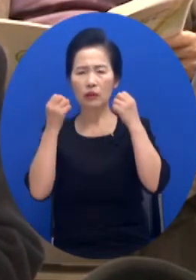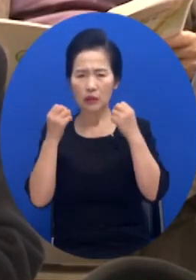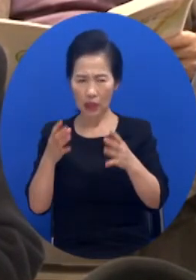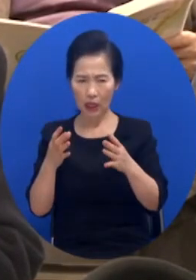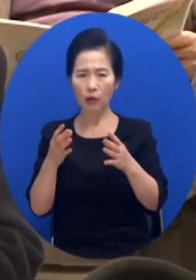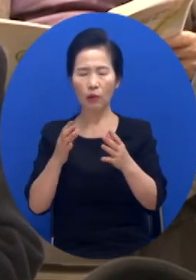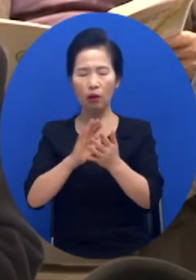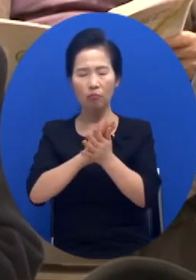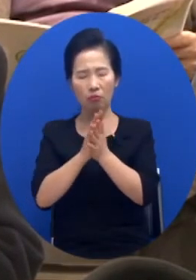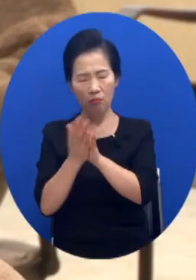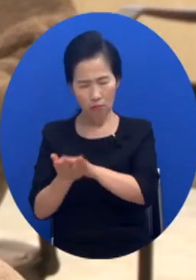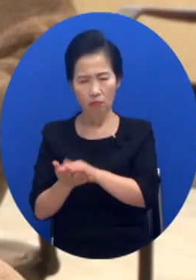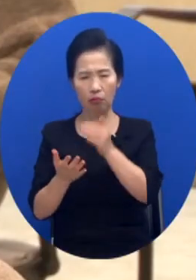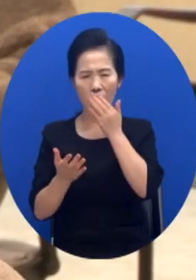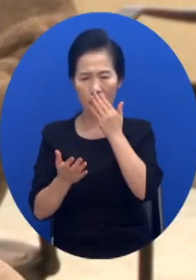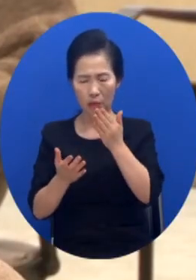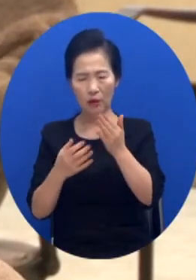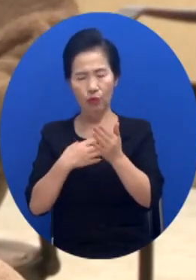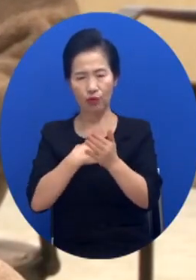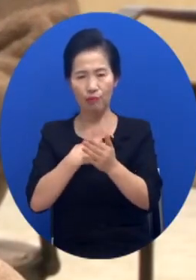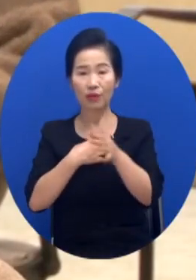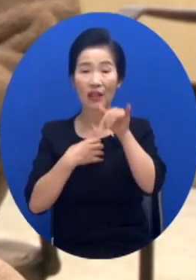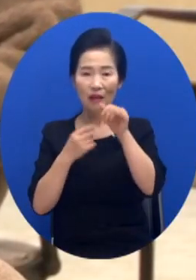가능성이 매우 크다고 지적했습니다